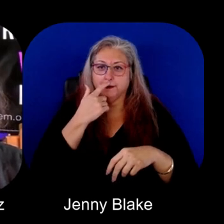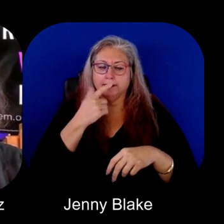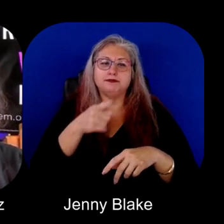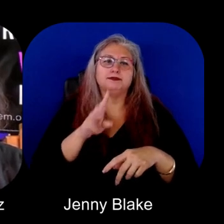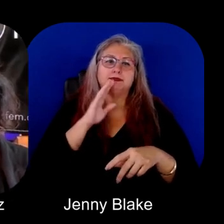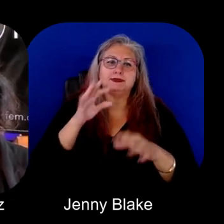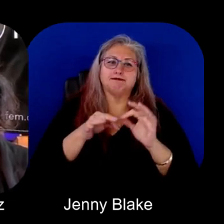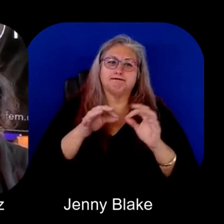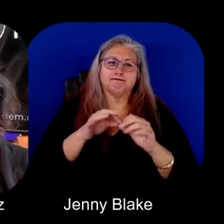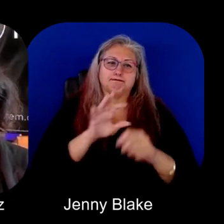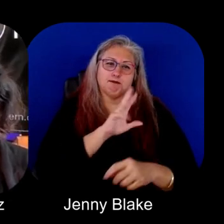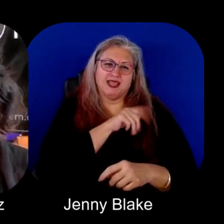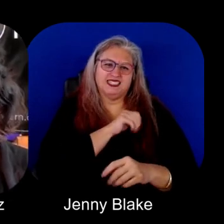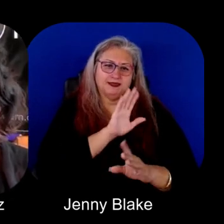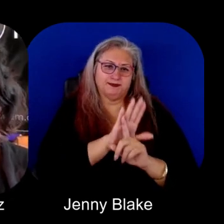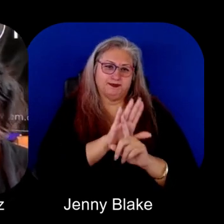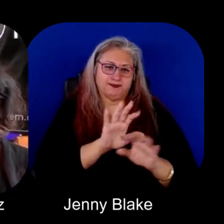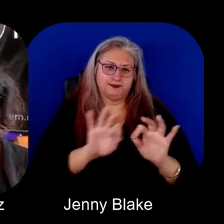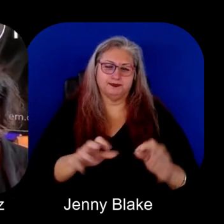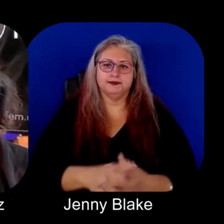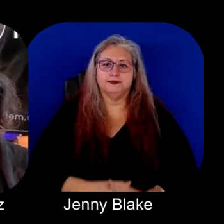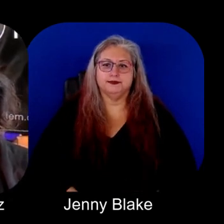مرحبا، أهلا وسهلا بكم.